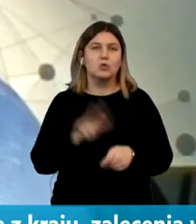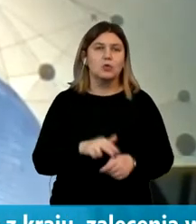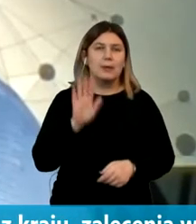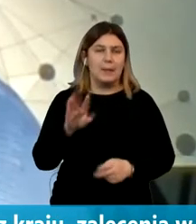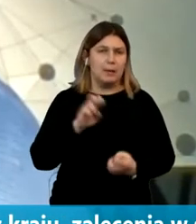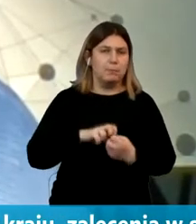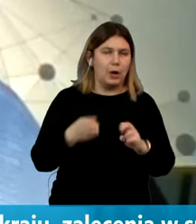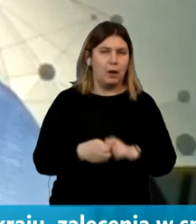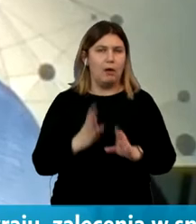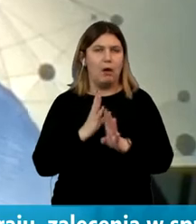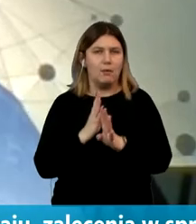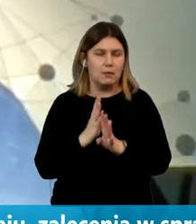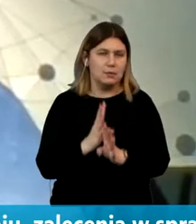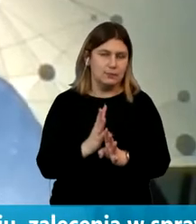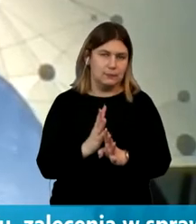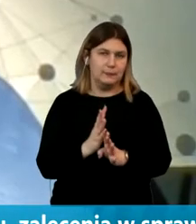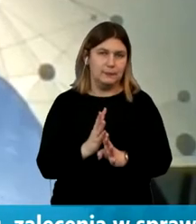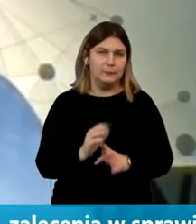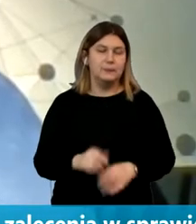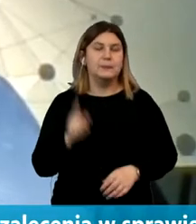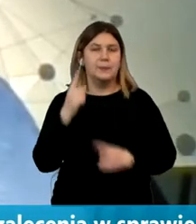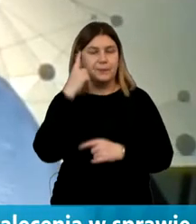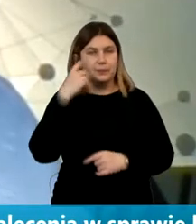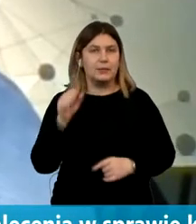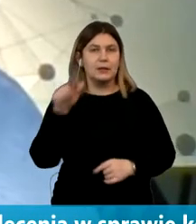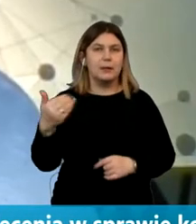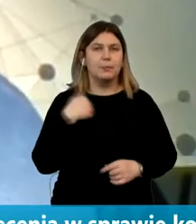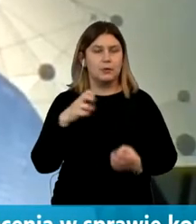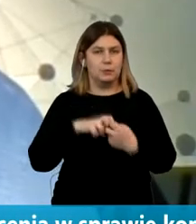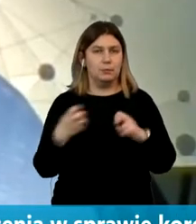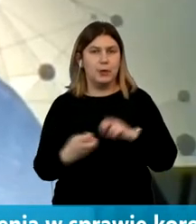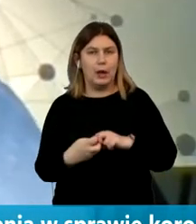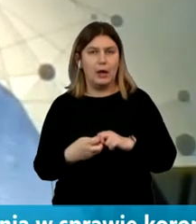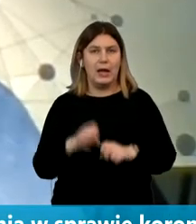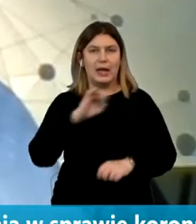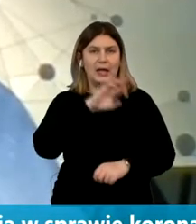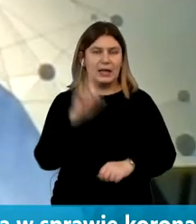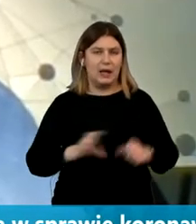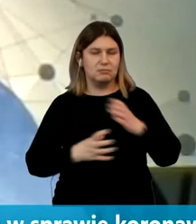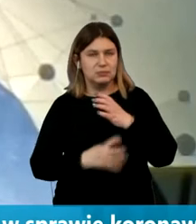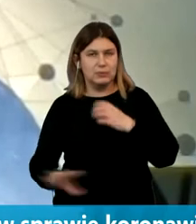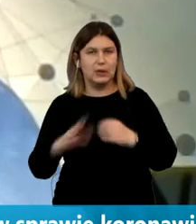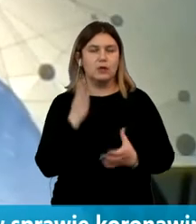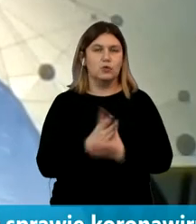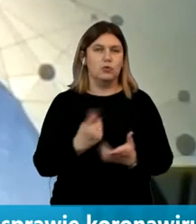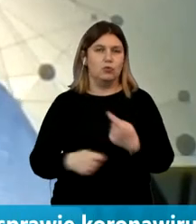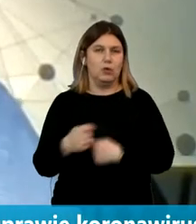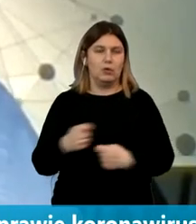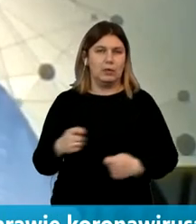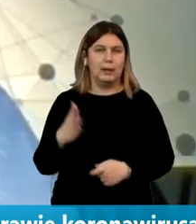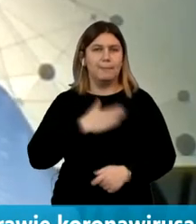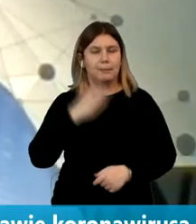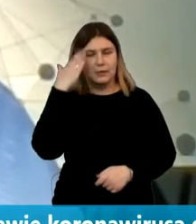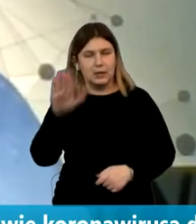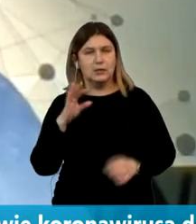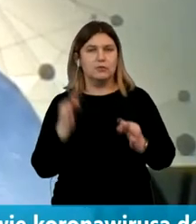kłopoty, stali w korkach. Pamiętacie, tam były problemy z siecią gazową. Zostały rozwiązane i mam nadzieję, że już